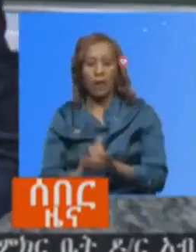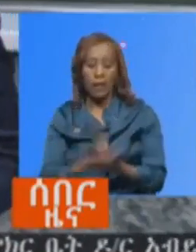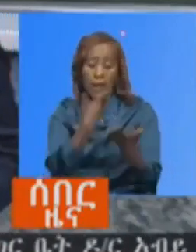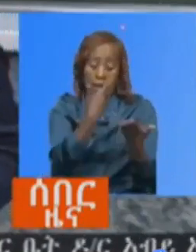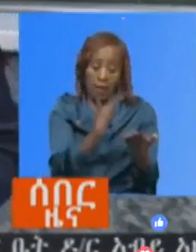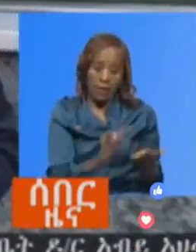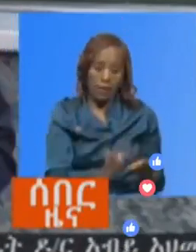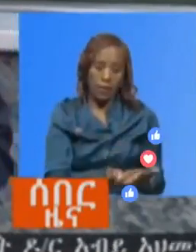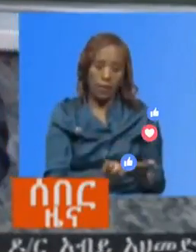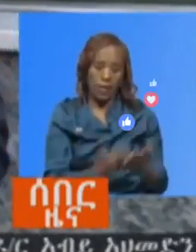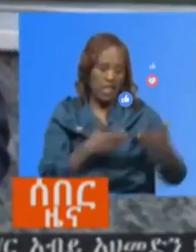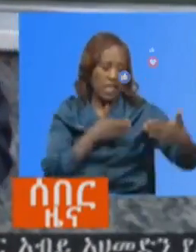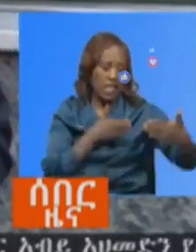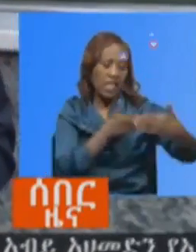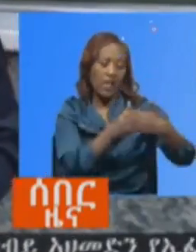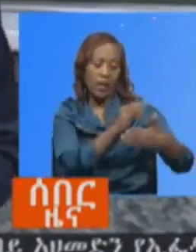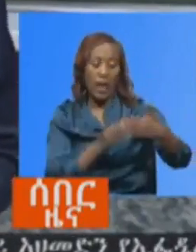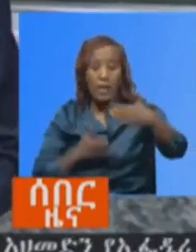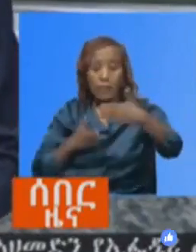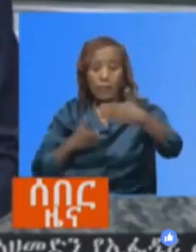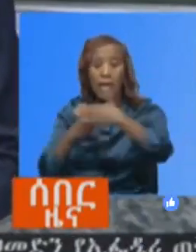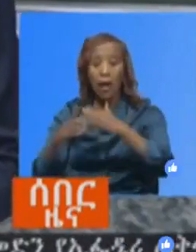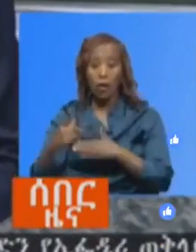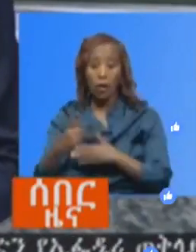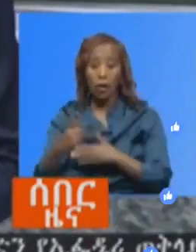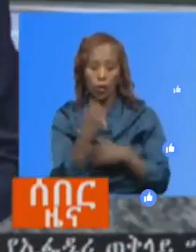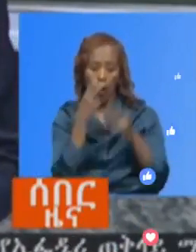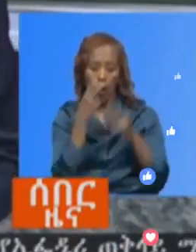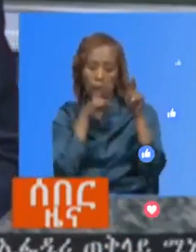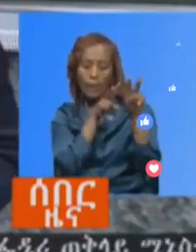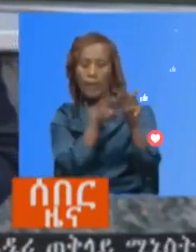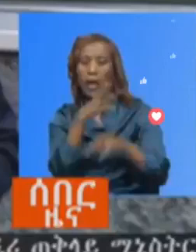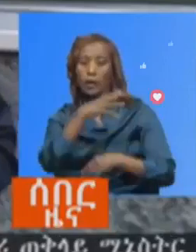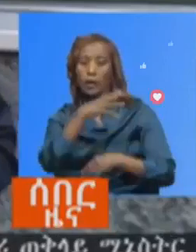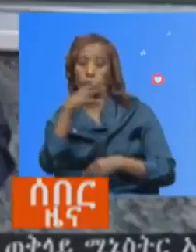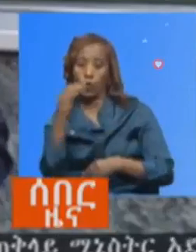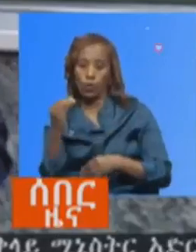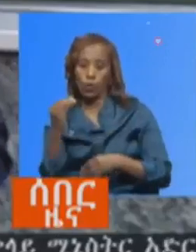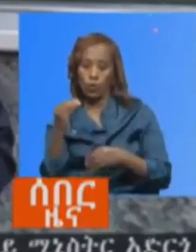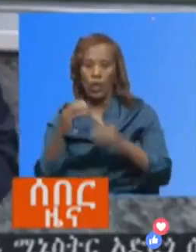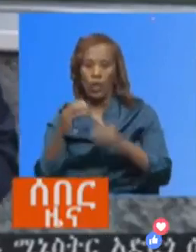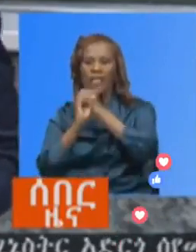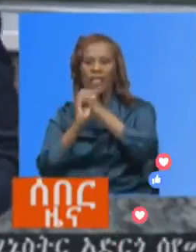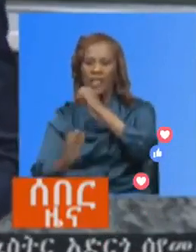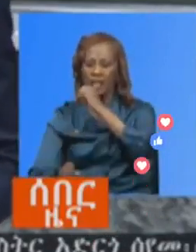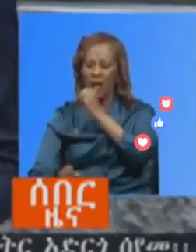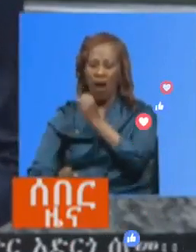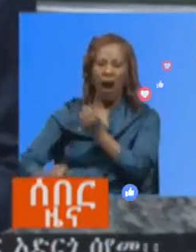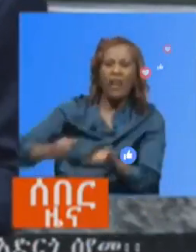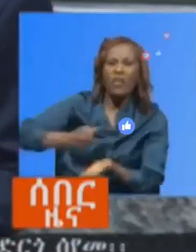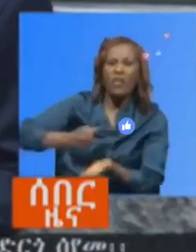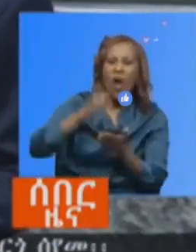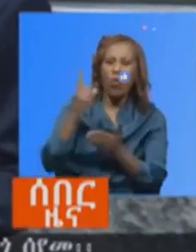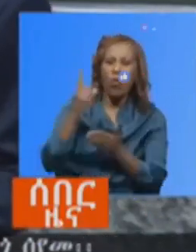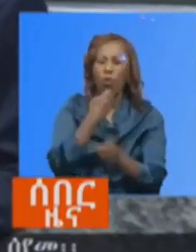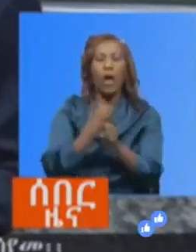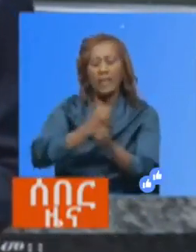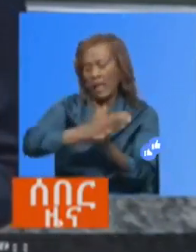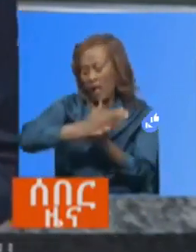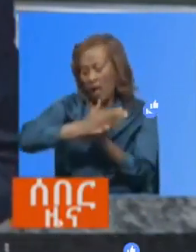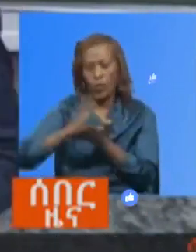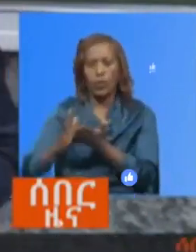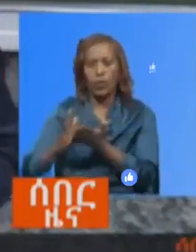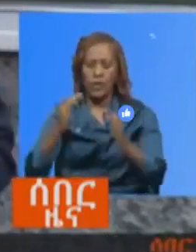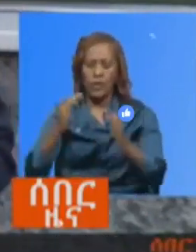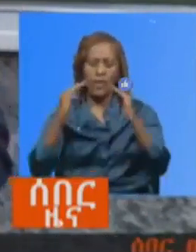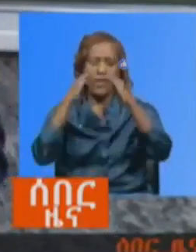ለዚህ እንቅፋትና መሰናክል የሚሆኑ አመለካከቶችና የተንዛዙ አድሏዊ የሆኑ አሰራሮችን አስወግደን